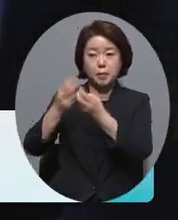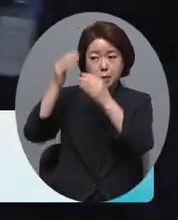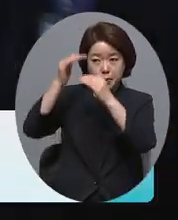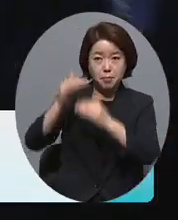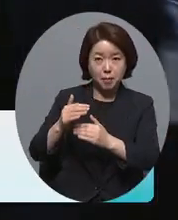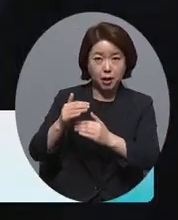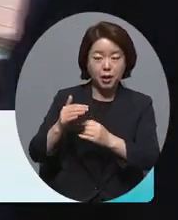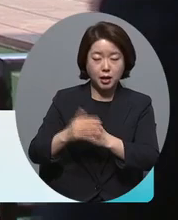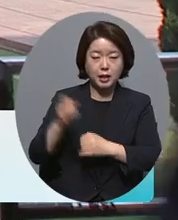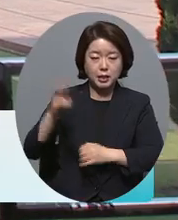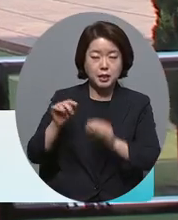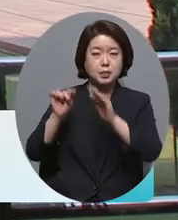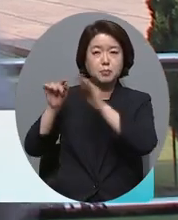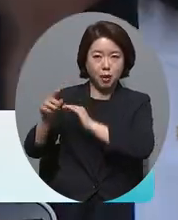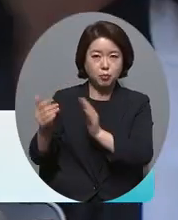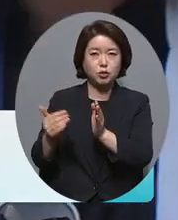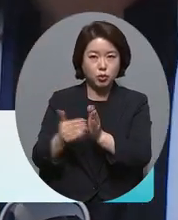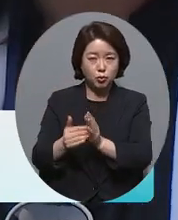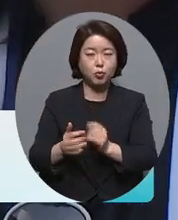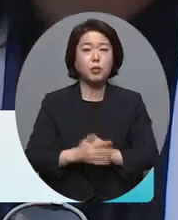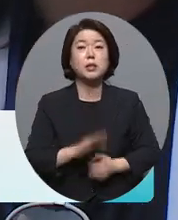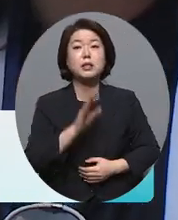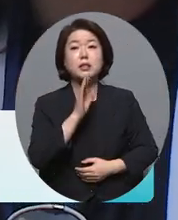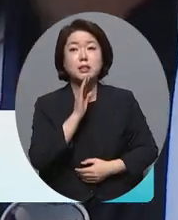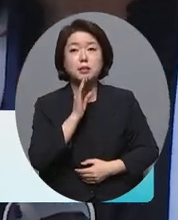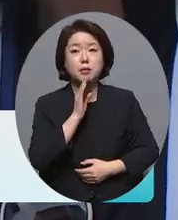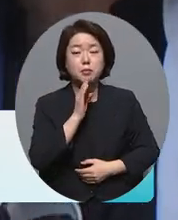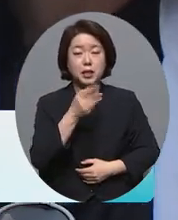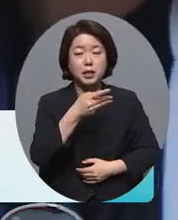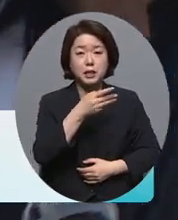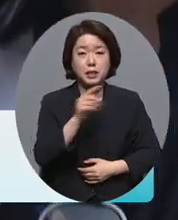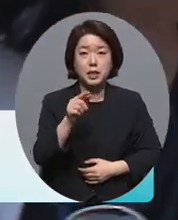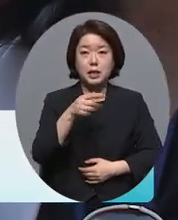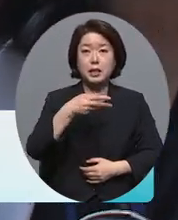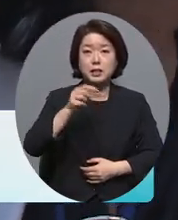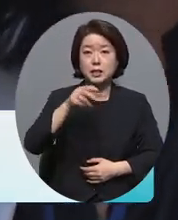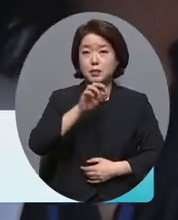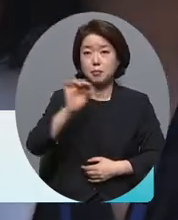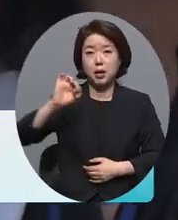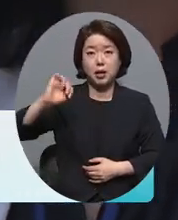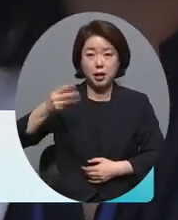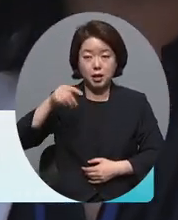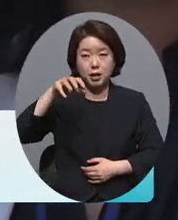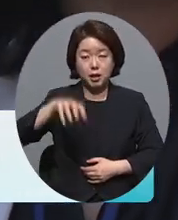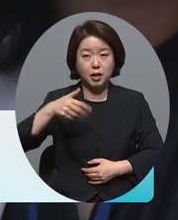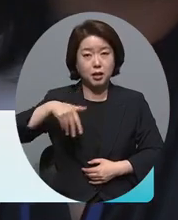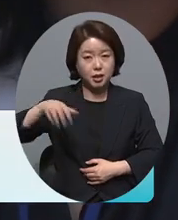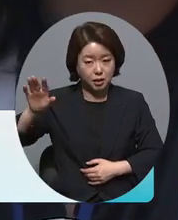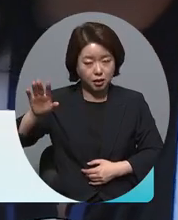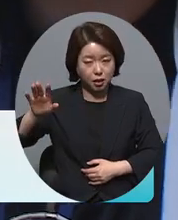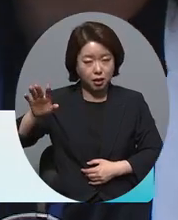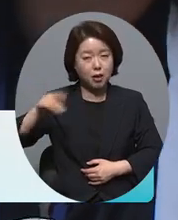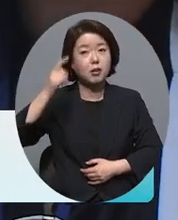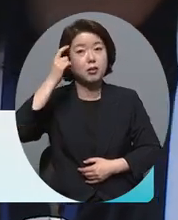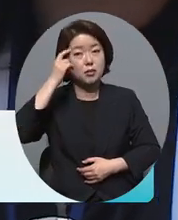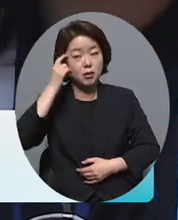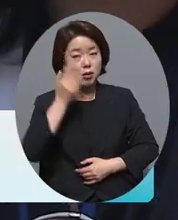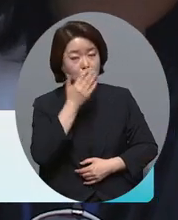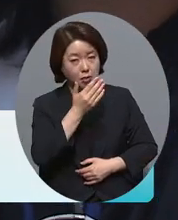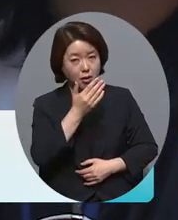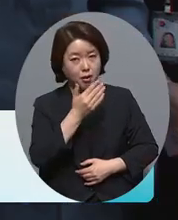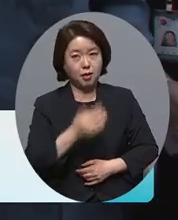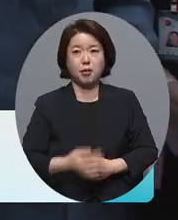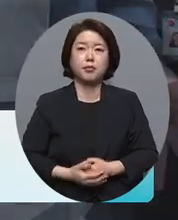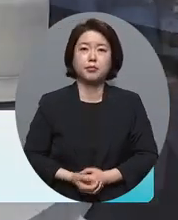다시 방문을 했고 정말 타지마할에 갔다 이렇게 볼 수도 있는 부분이 아닌가라는